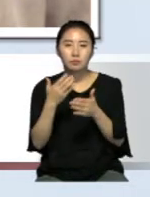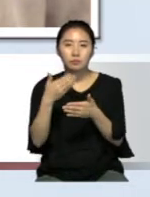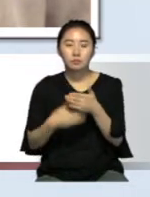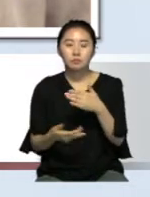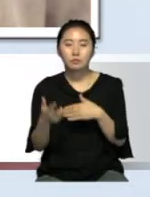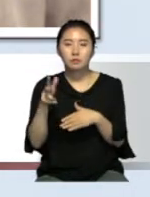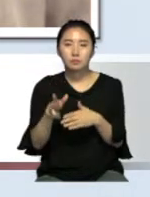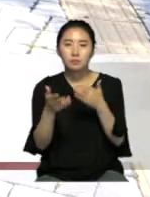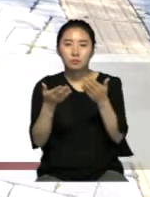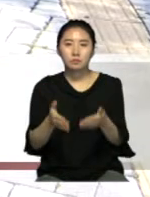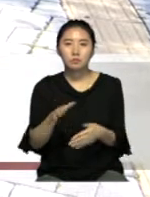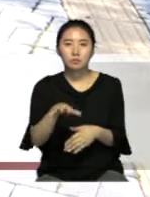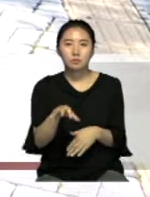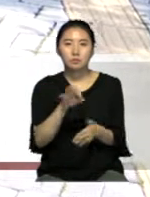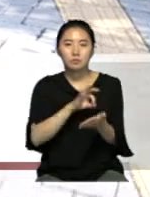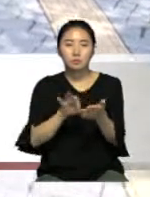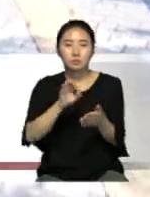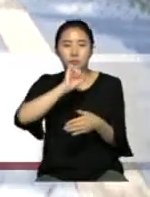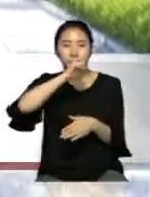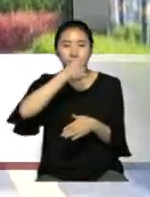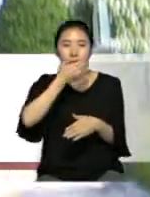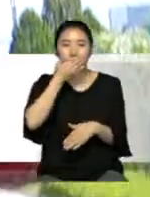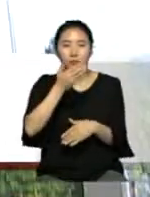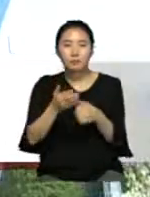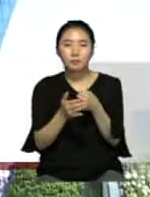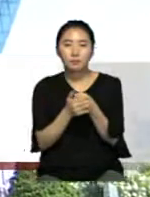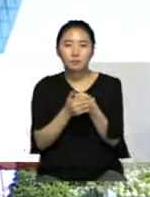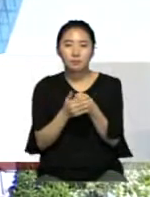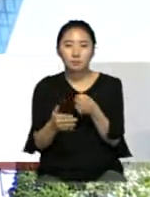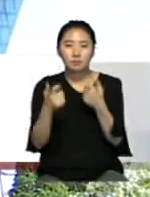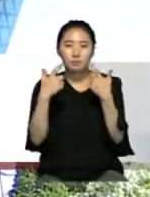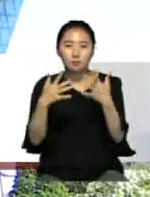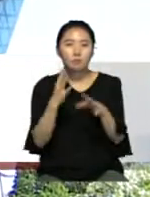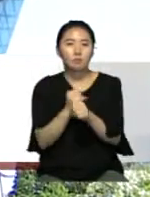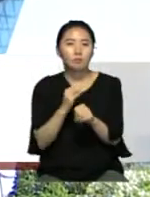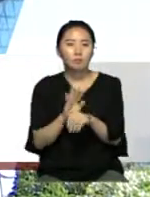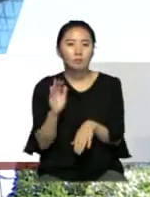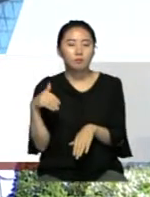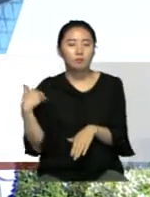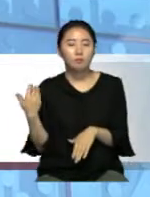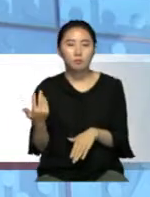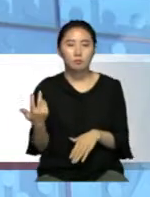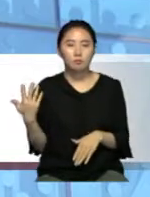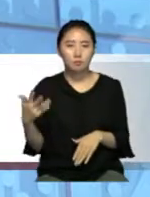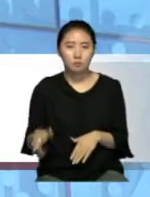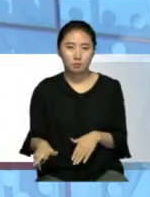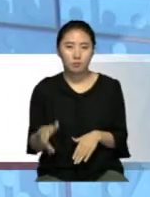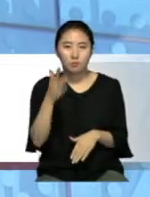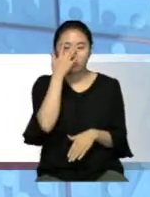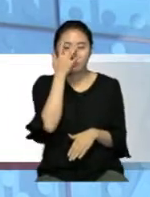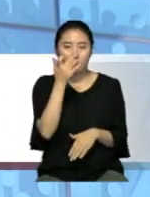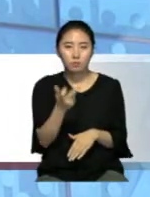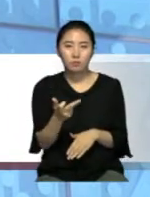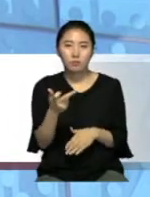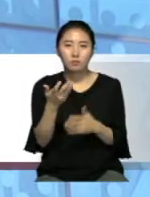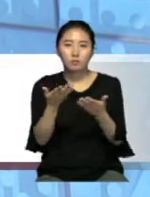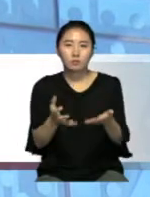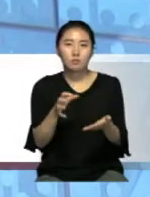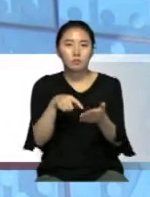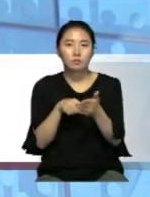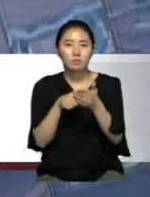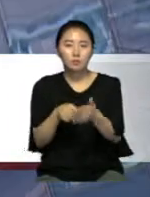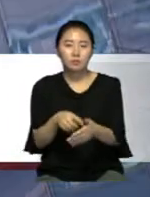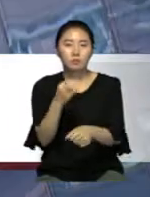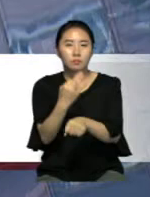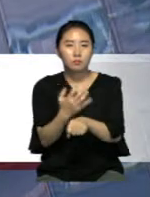상태지만 휴양소 매입을 위한 예산 사용이 가능해졌기 때문에 정확히 언제가 될지는 모르겠습니다만 용산구는 휴양소 매입 절차를